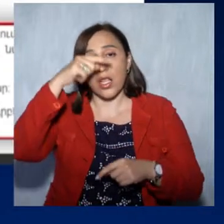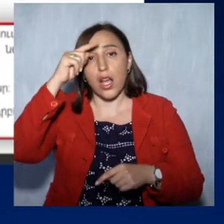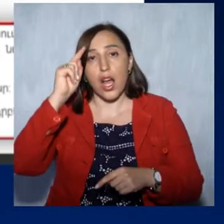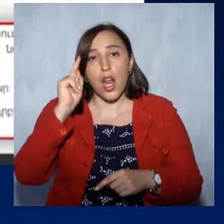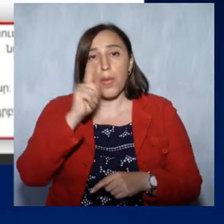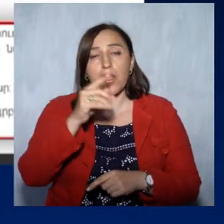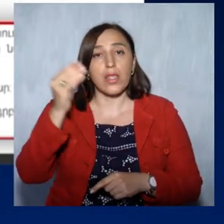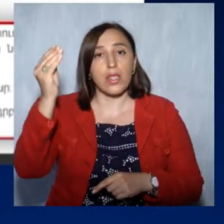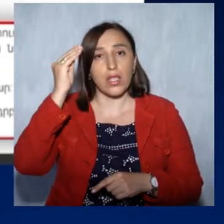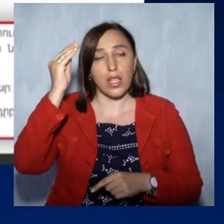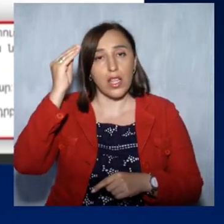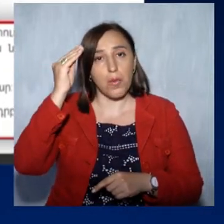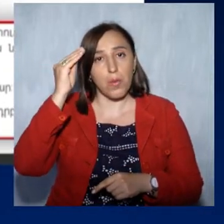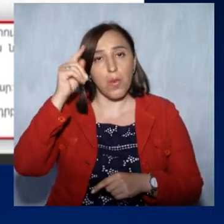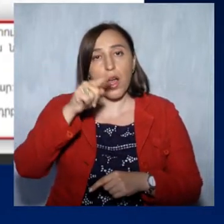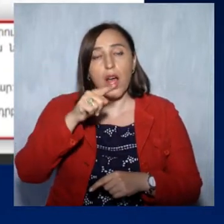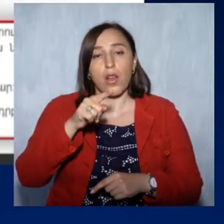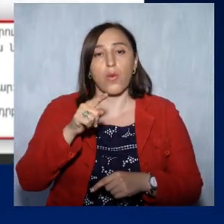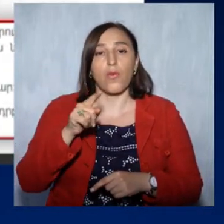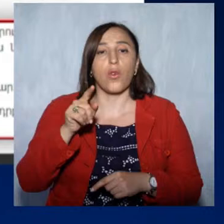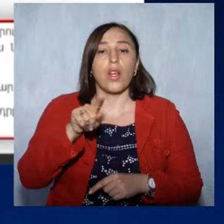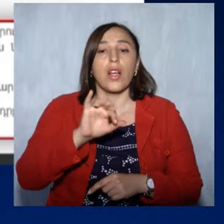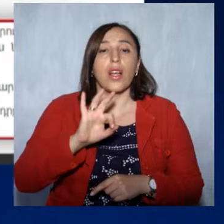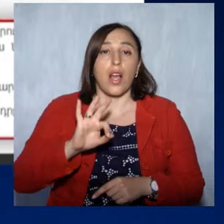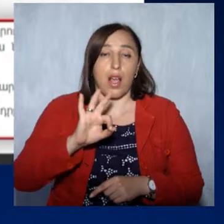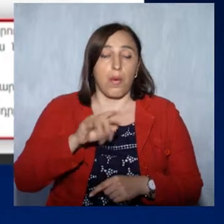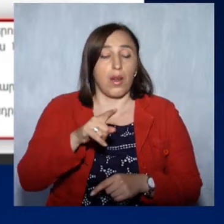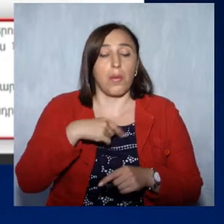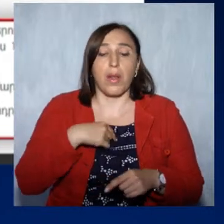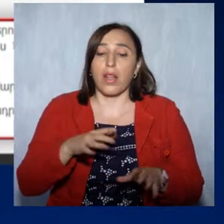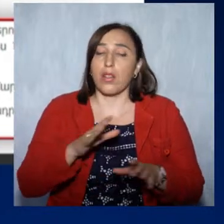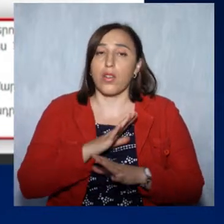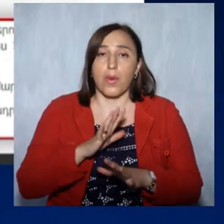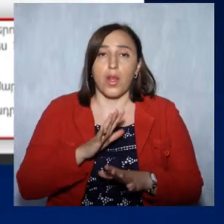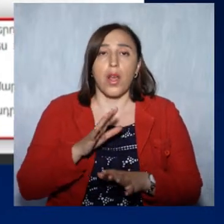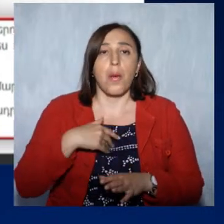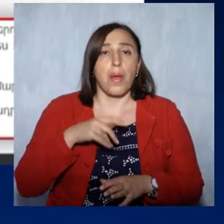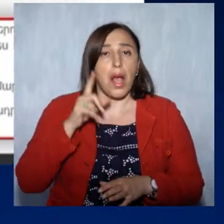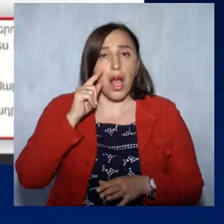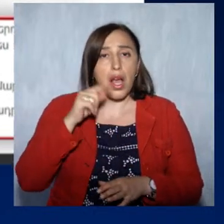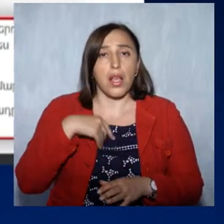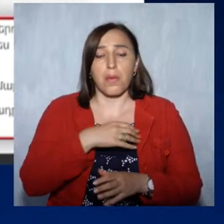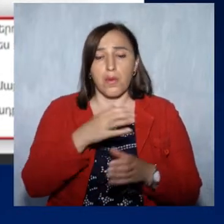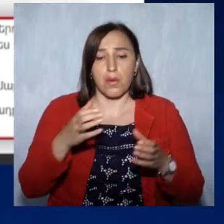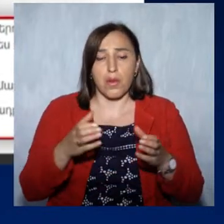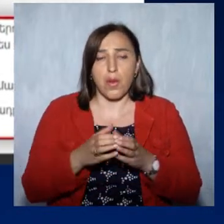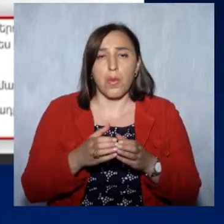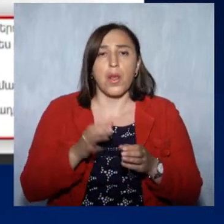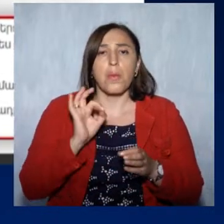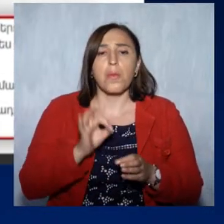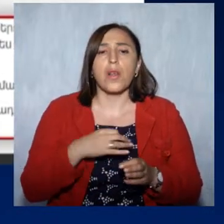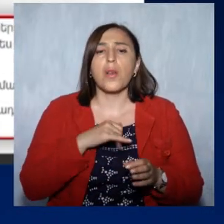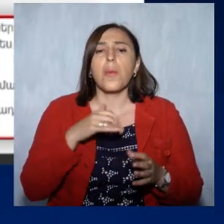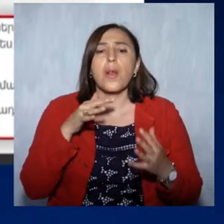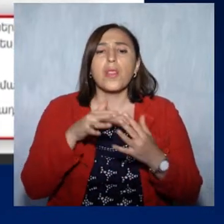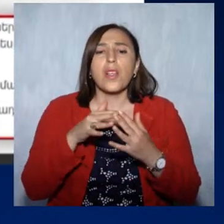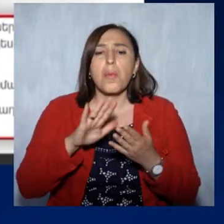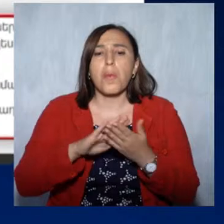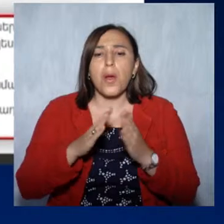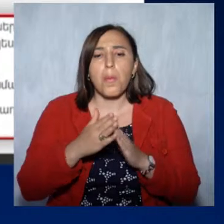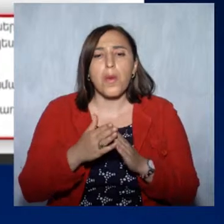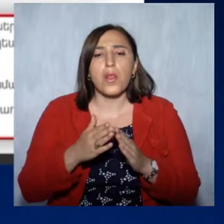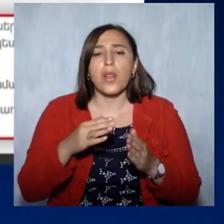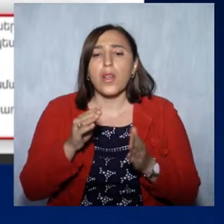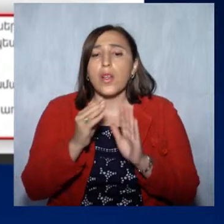կողմը հող է նախապատրաստում հետագա սադրիչ գործողությունների համար։ Իրենք խստորեն պահպանում են հրադադարի ռեժիմը և պատասխան գործողությունների են